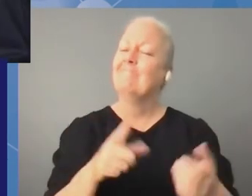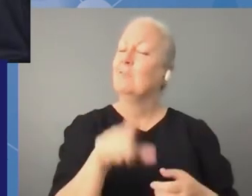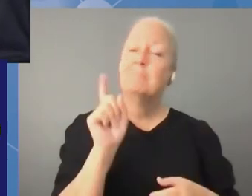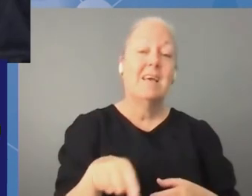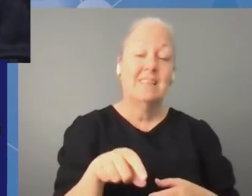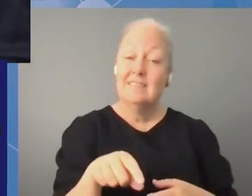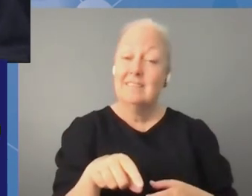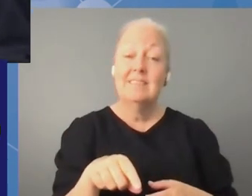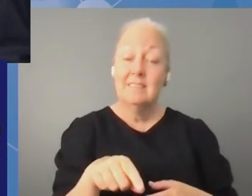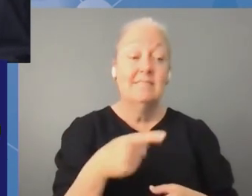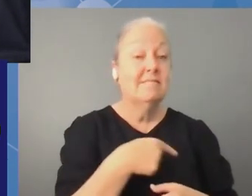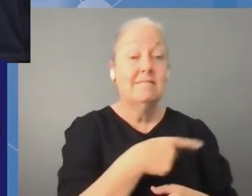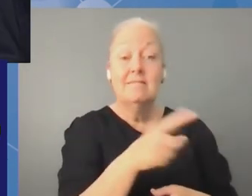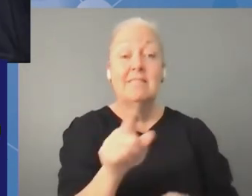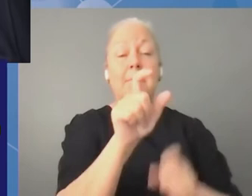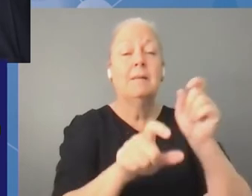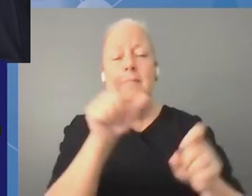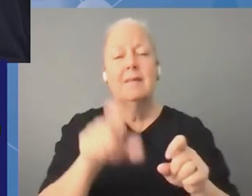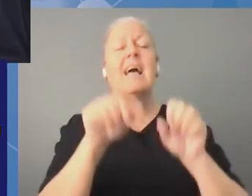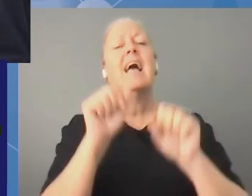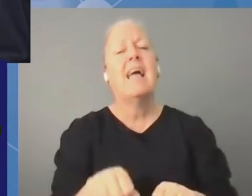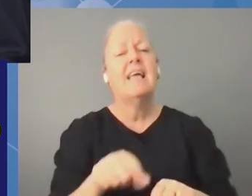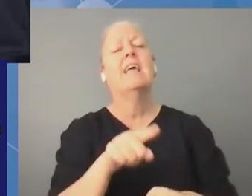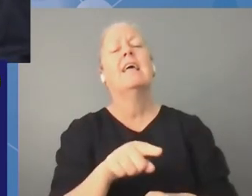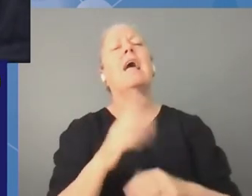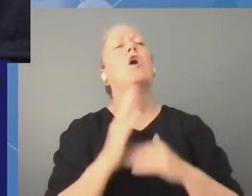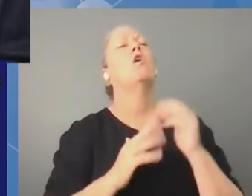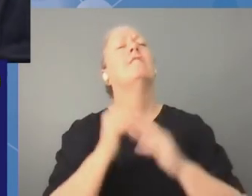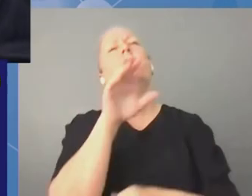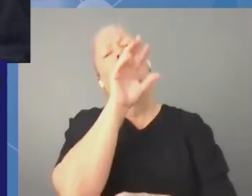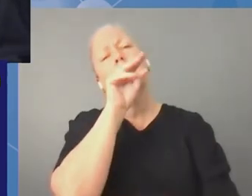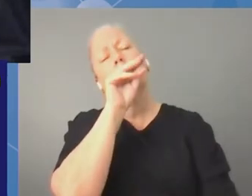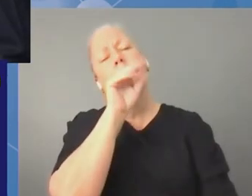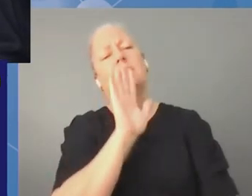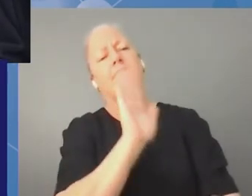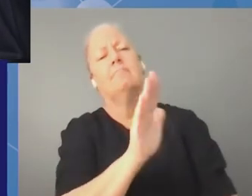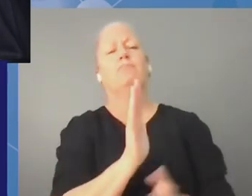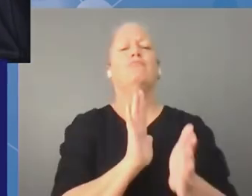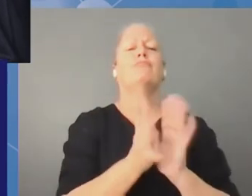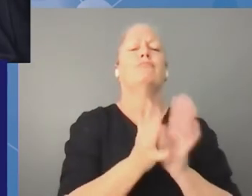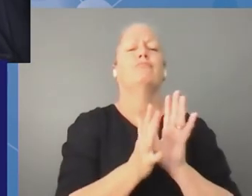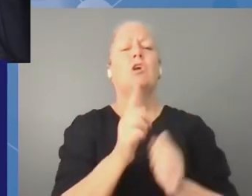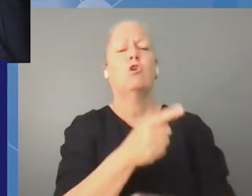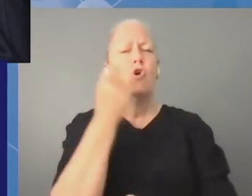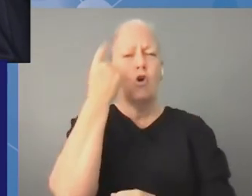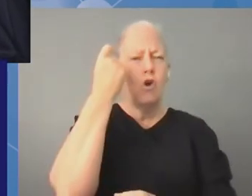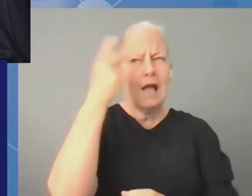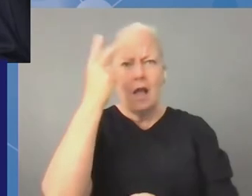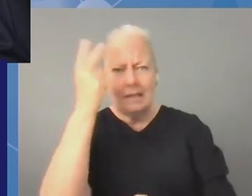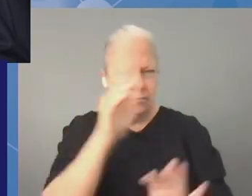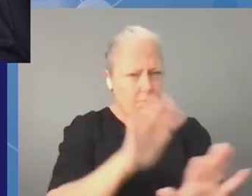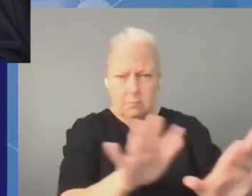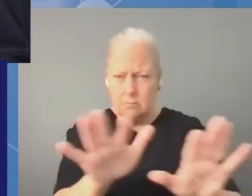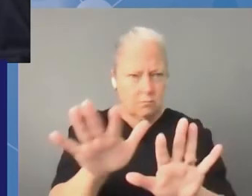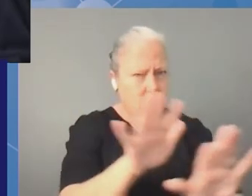件、一些机会，可以理解，可以听懂，我们在说些什么，包括后面的一